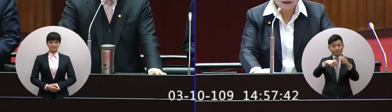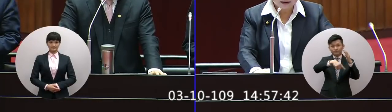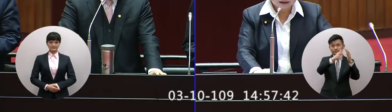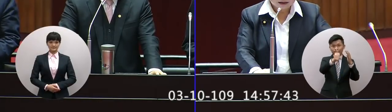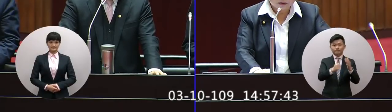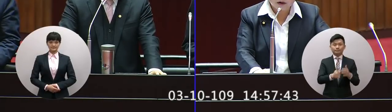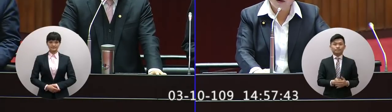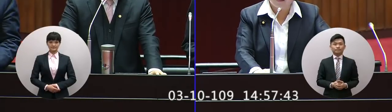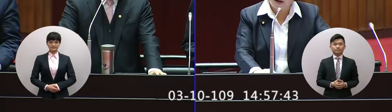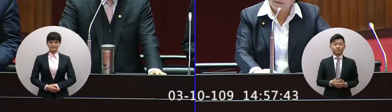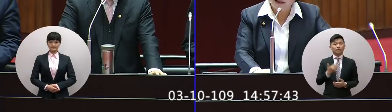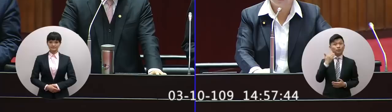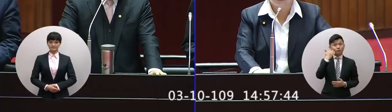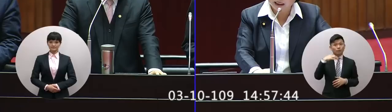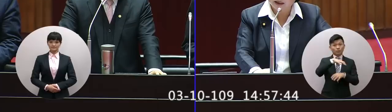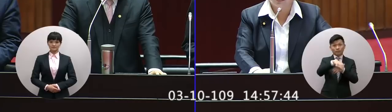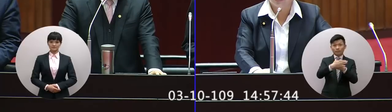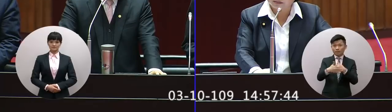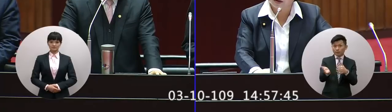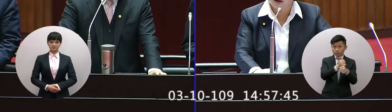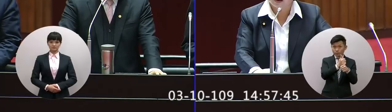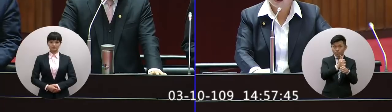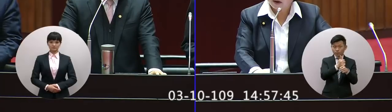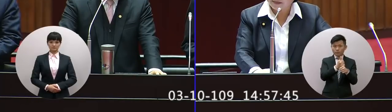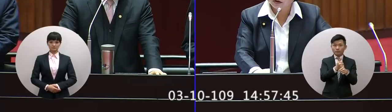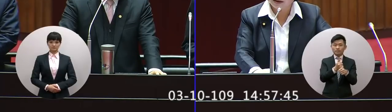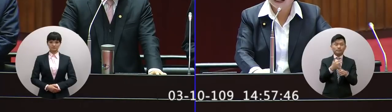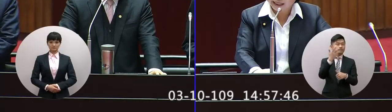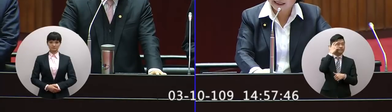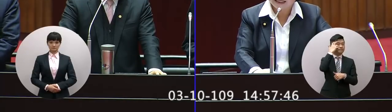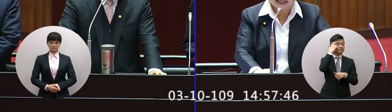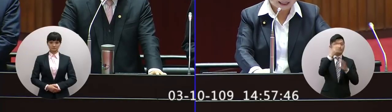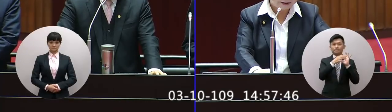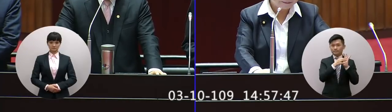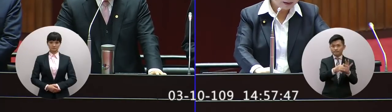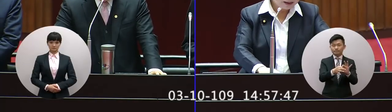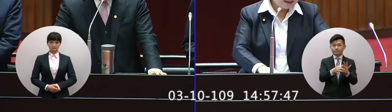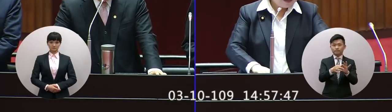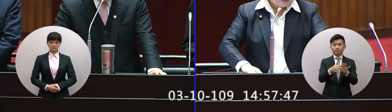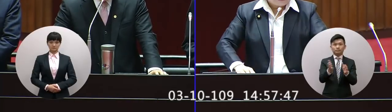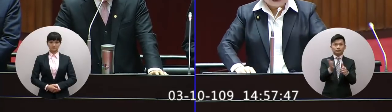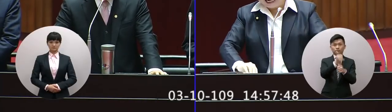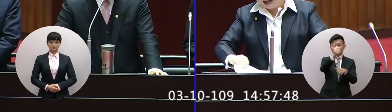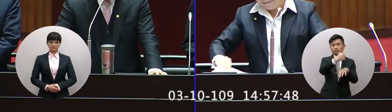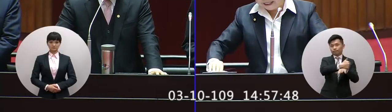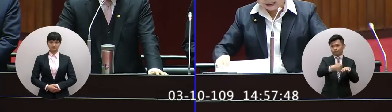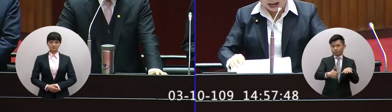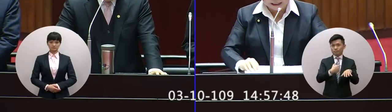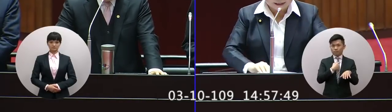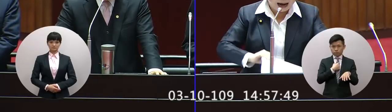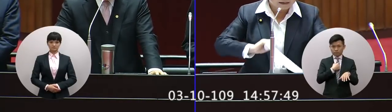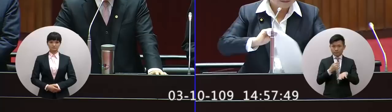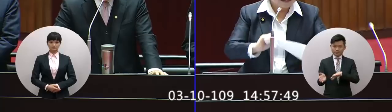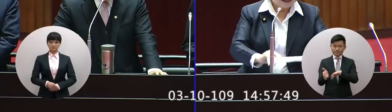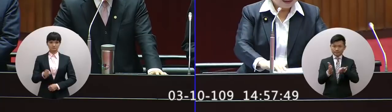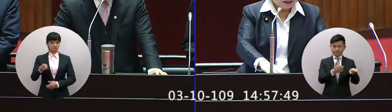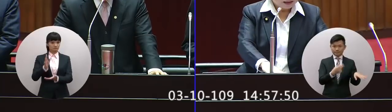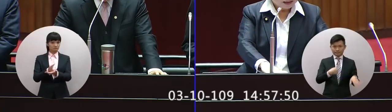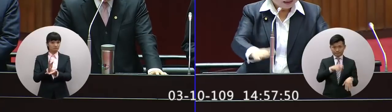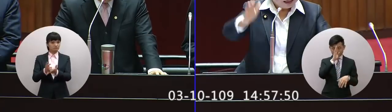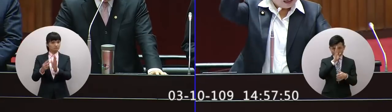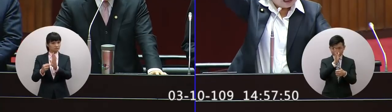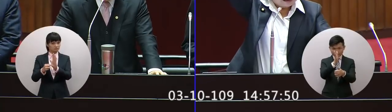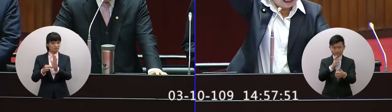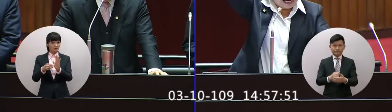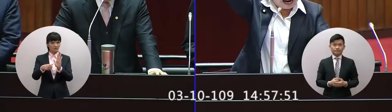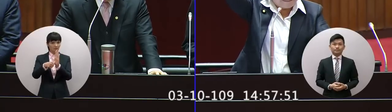长，如果环保署继续这么做，环保署长应该下台。 你很多的描写的名词